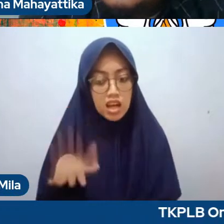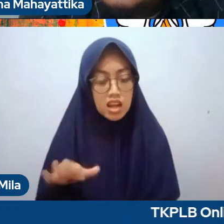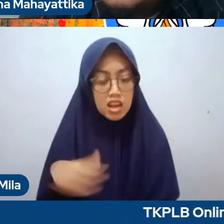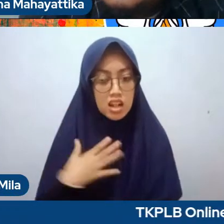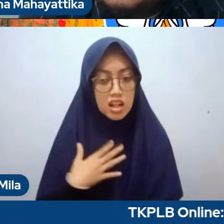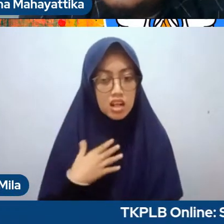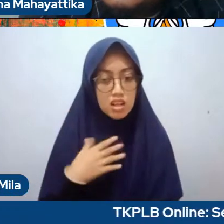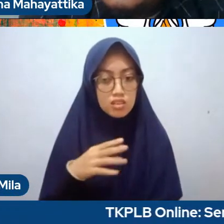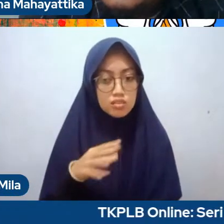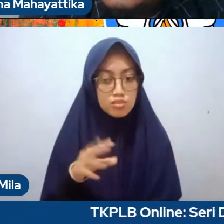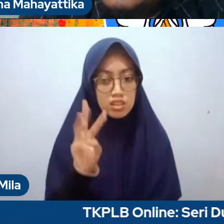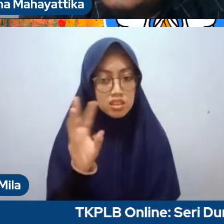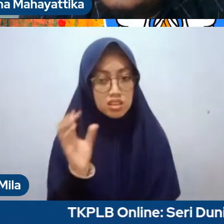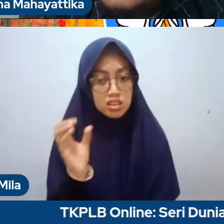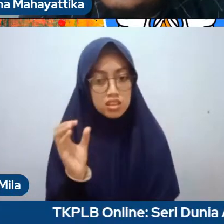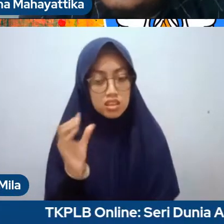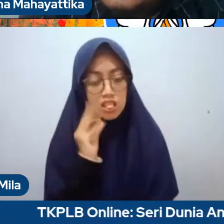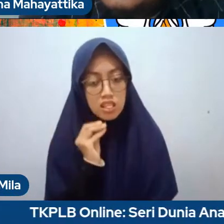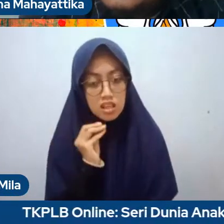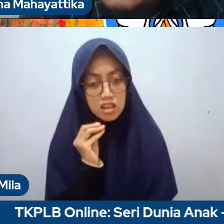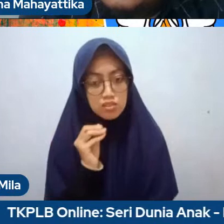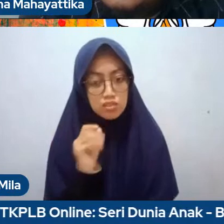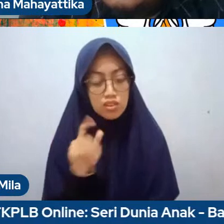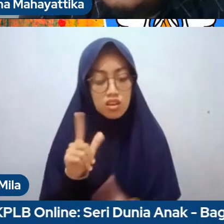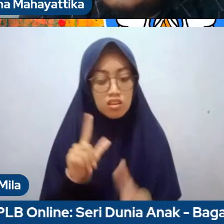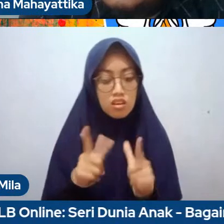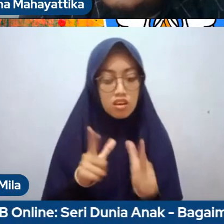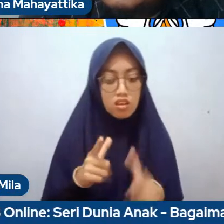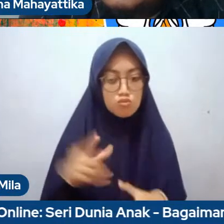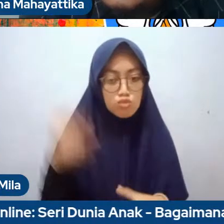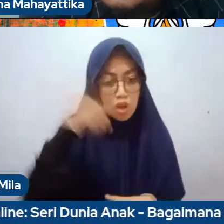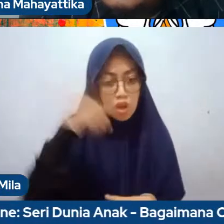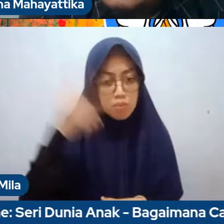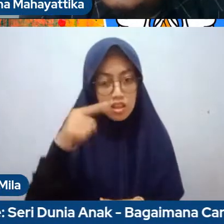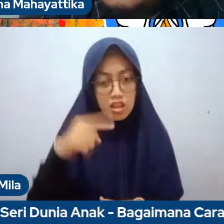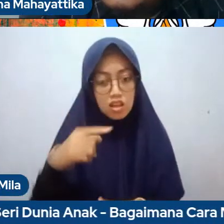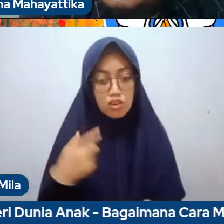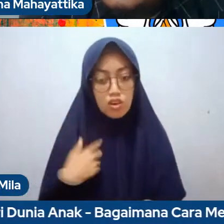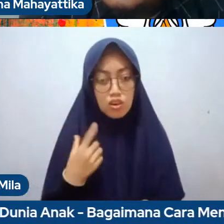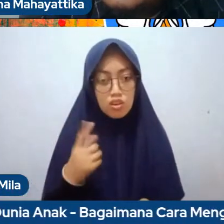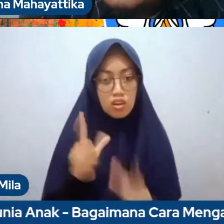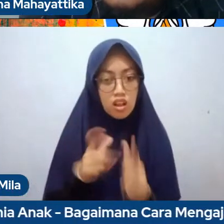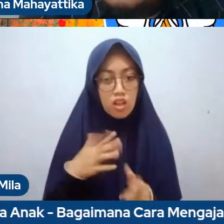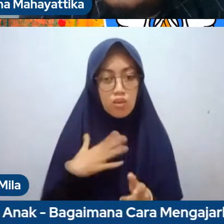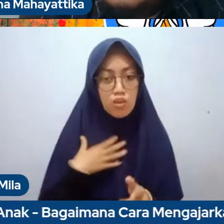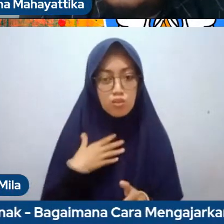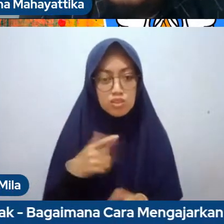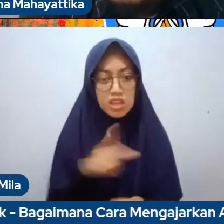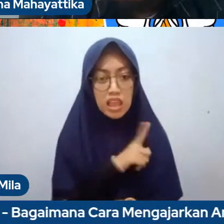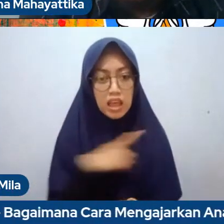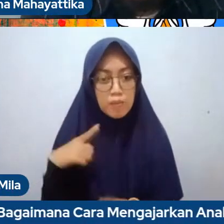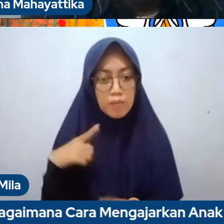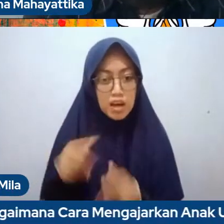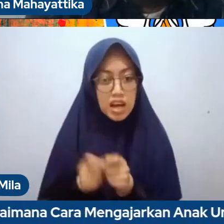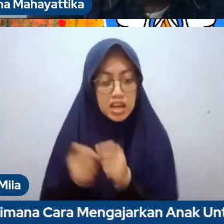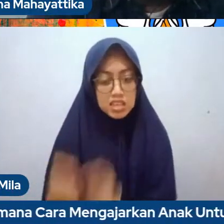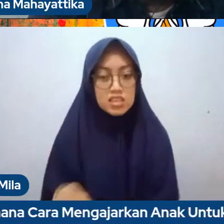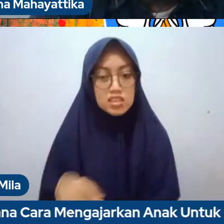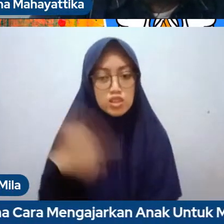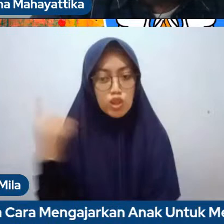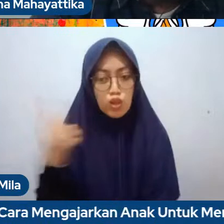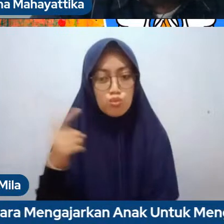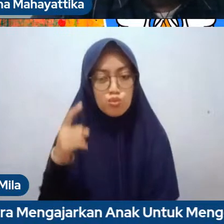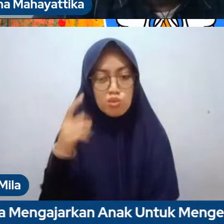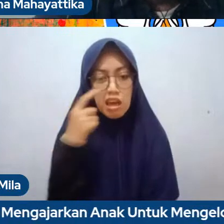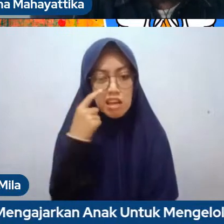sering marah-marah. Biasanya kalau mau sesuatu, kalau saya kelamaan, dia langsung marah-marah, nangis. Bagaimana cara